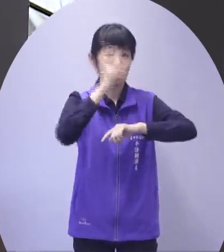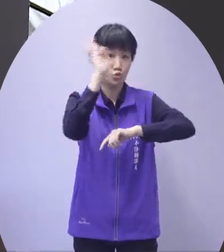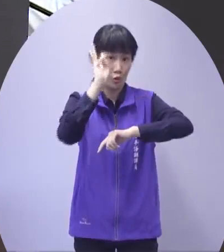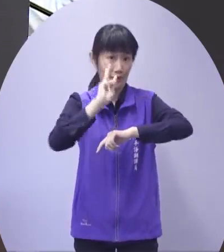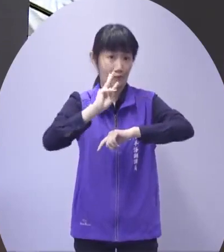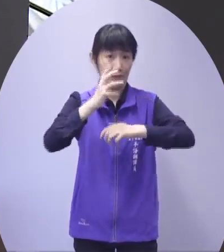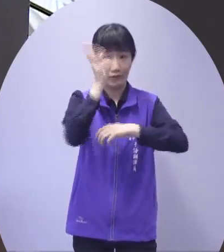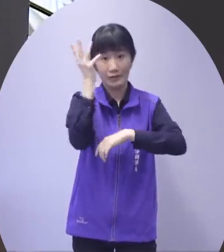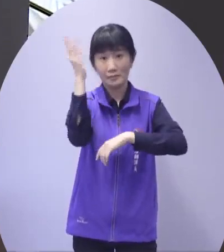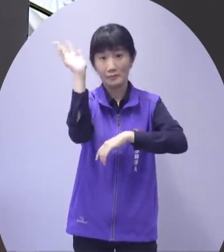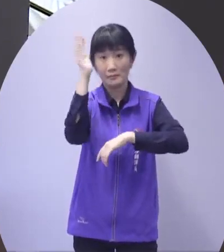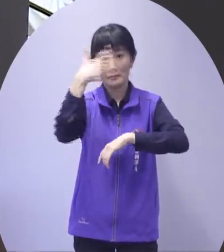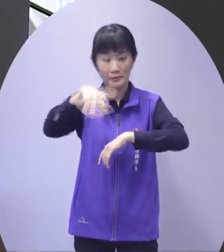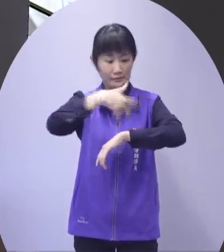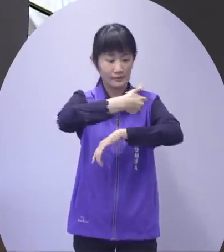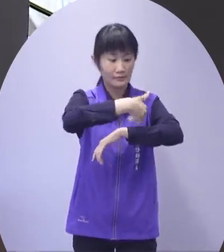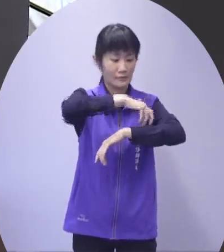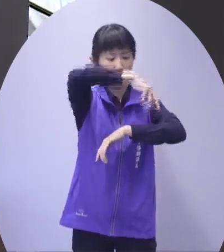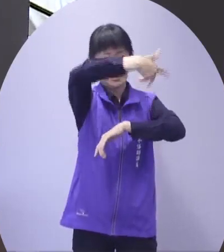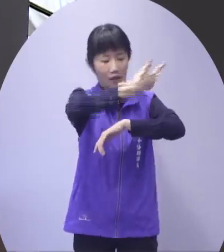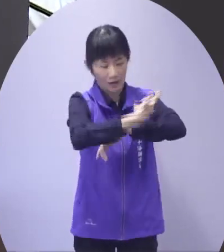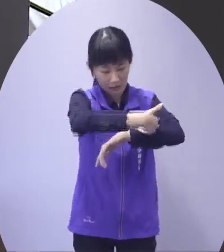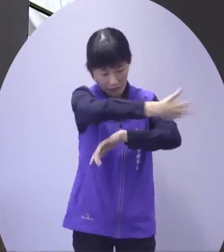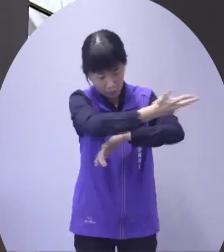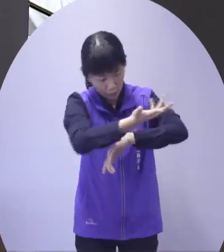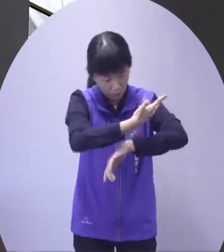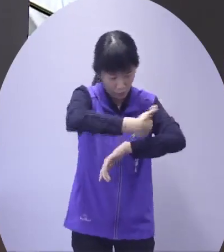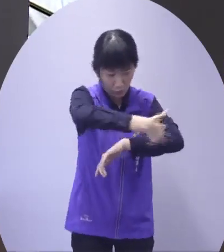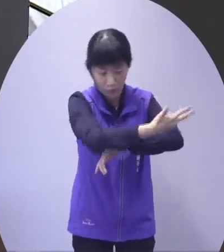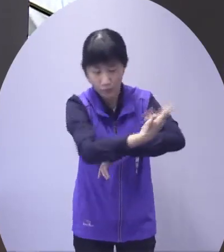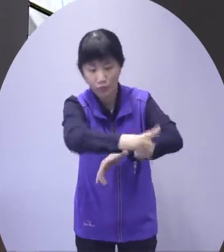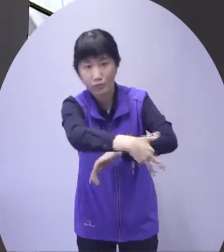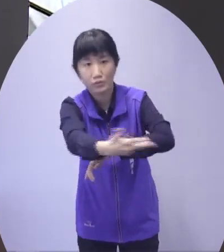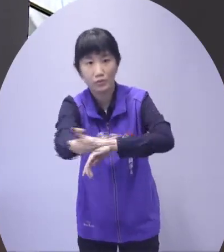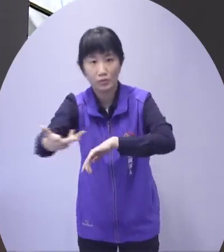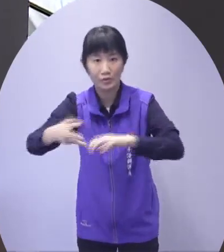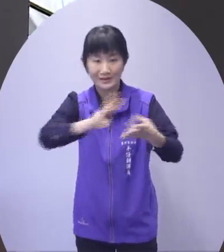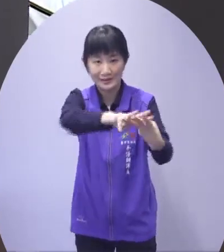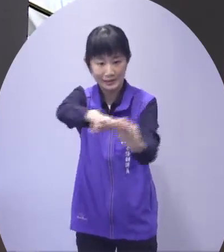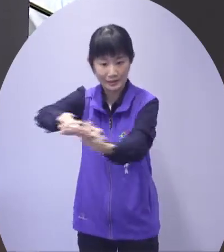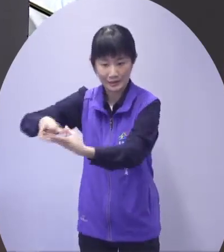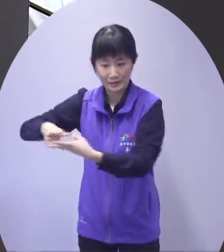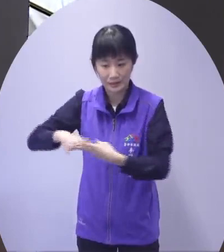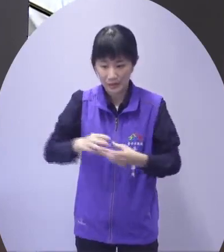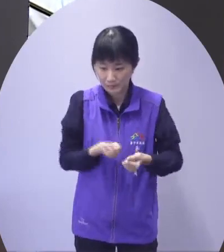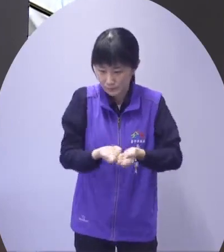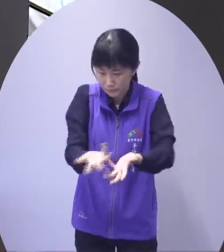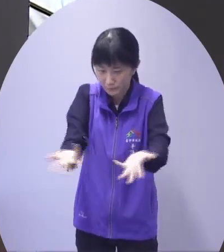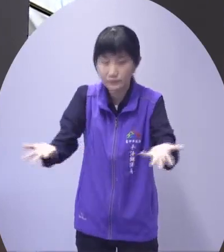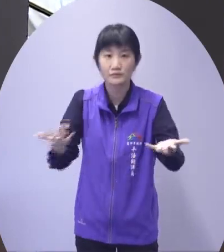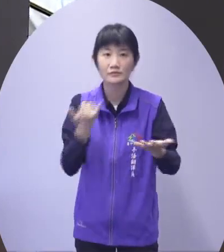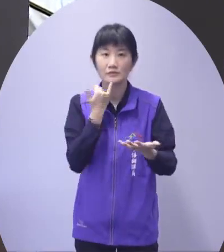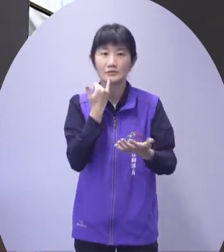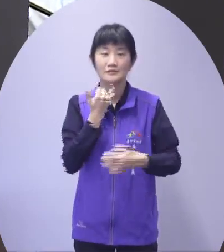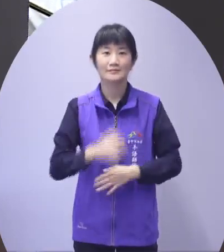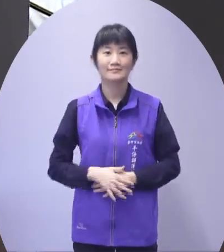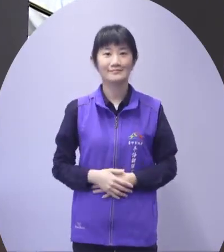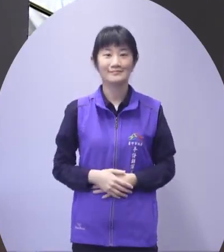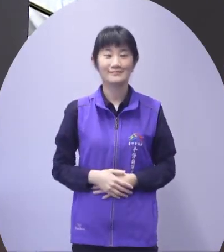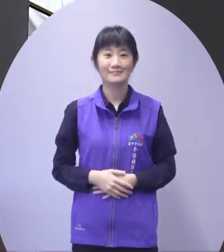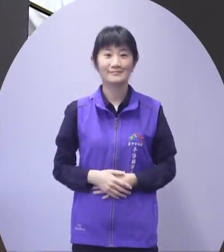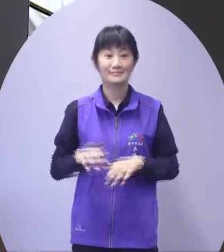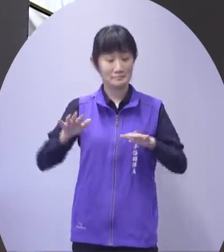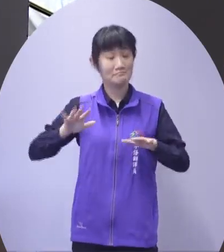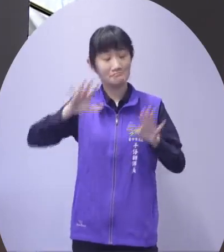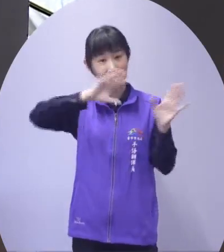过爬山越岭，然后用虹吸原理送到新社来灌溉。造就今天新社农业